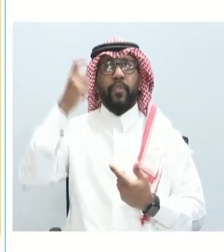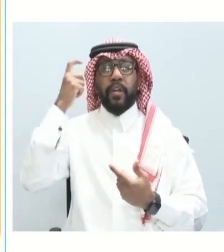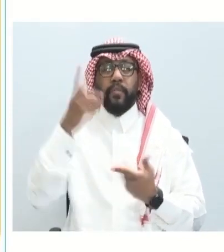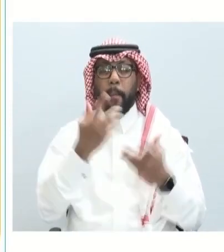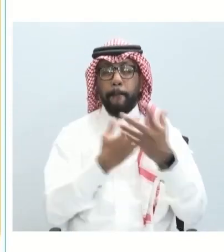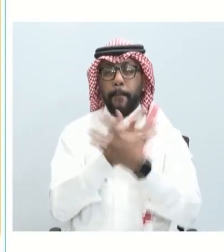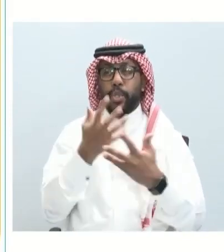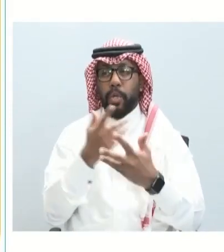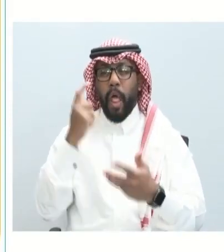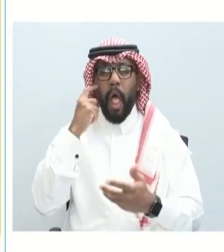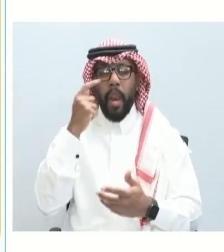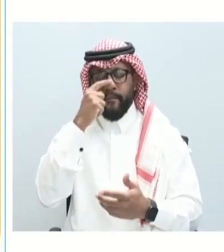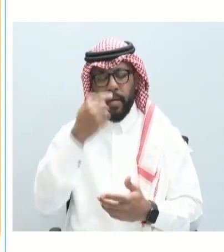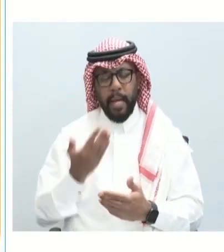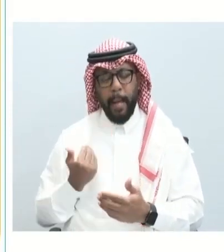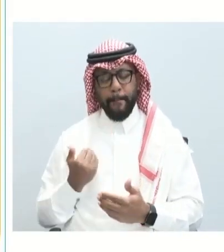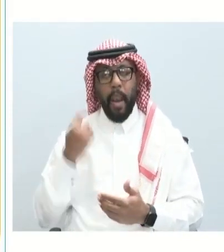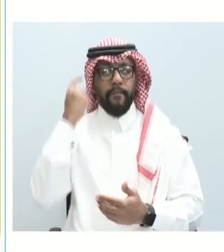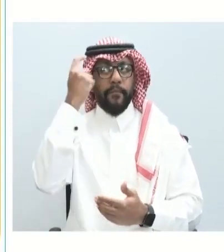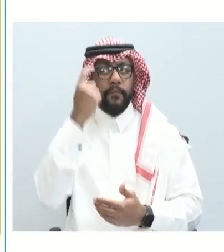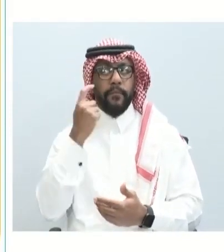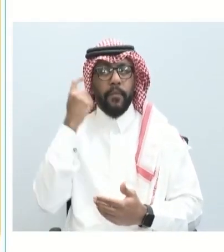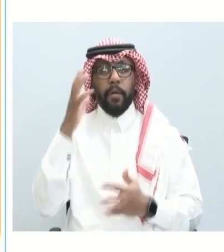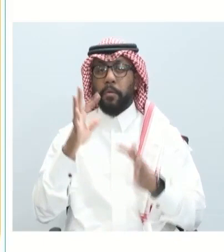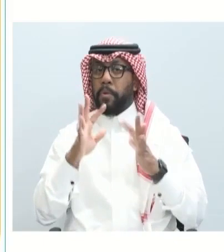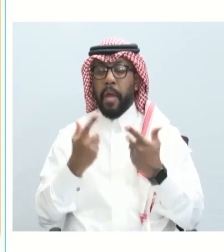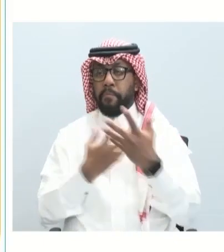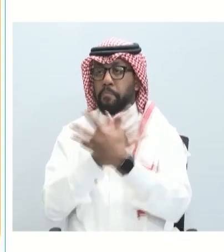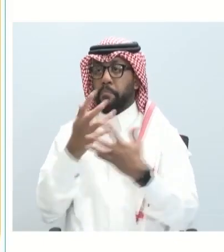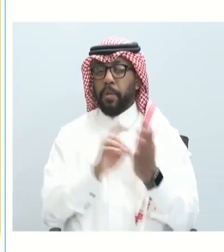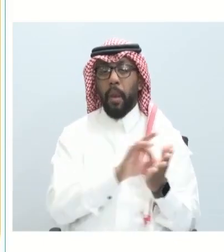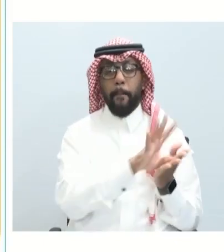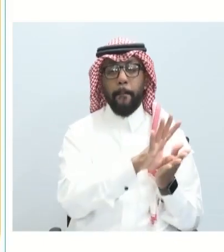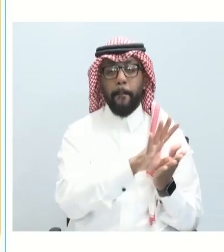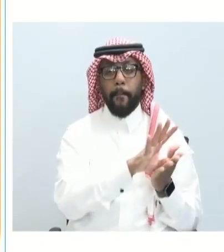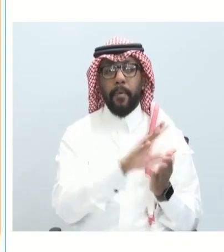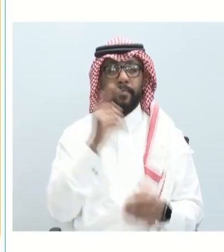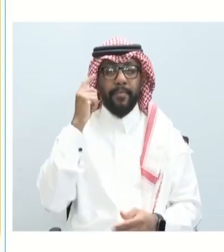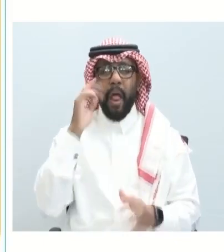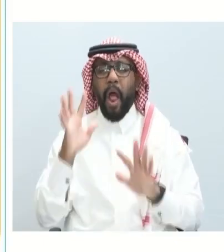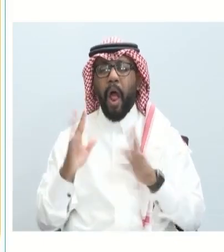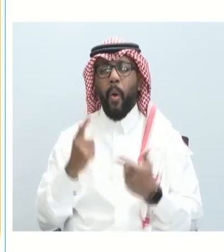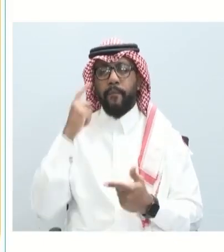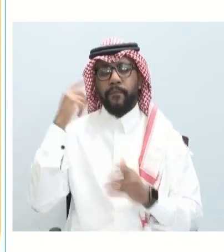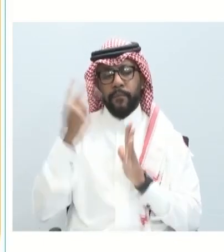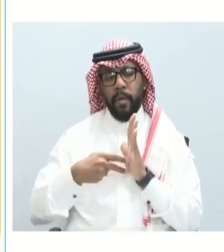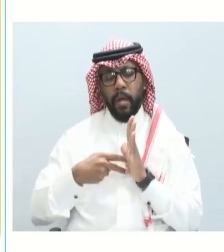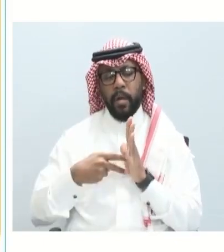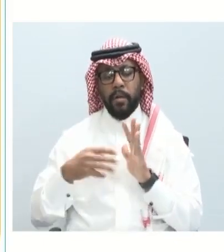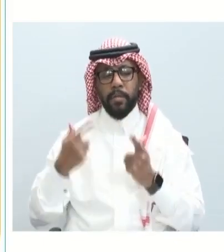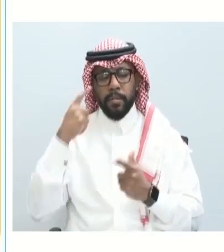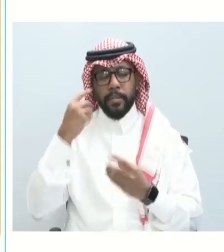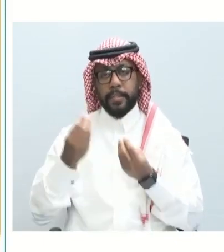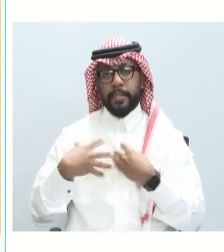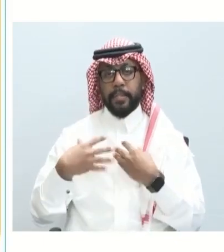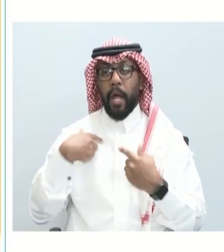اذا مراحل التفكير المنطقي اولا وجود حاجه الى التفكير كحل مشكله او اتخاذ قرار او تقييم حجه معينه